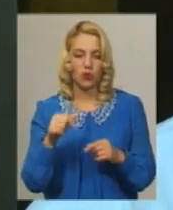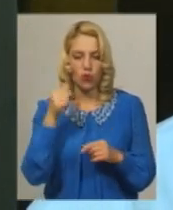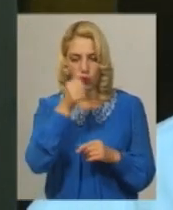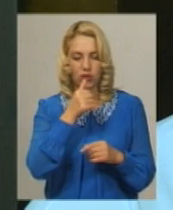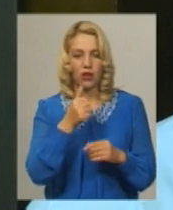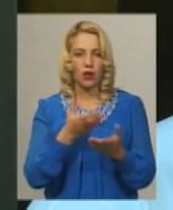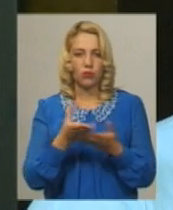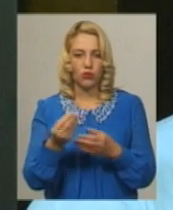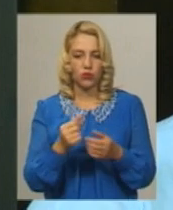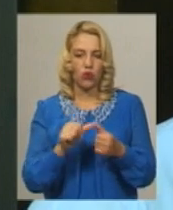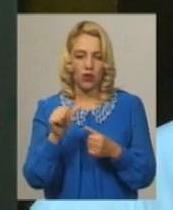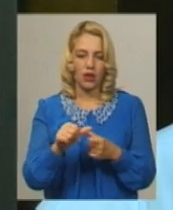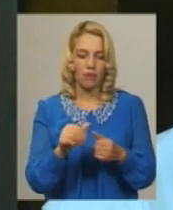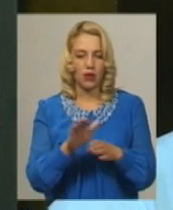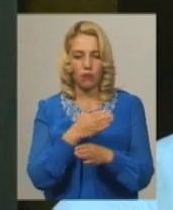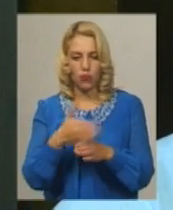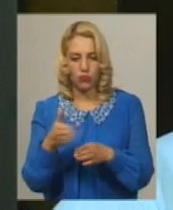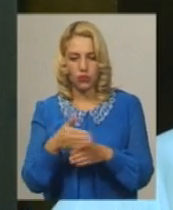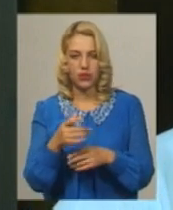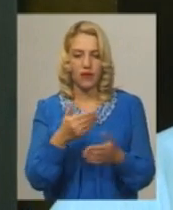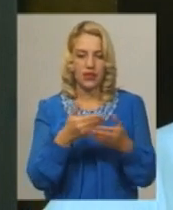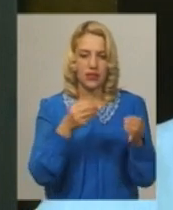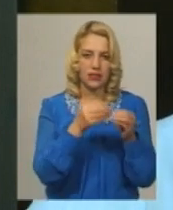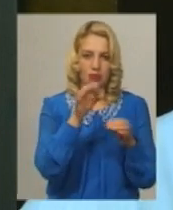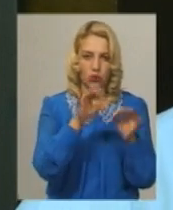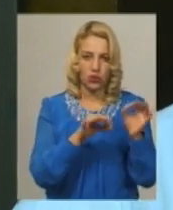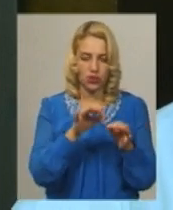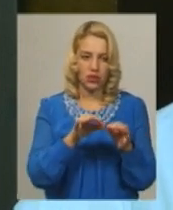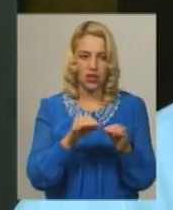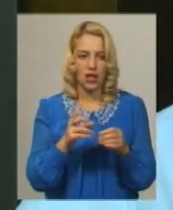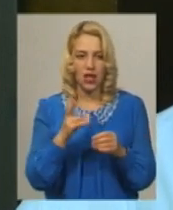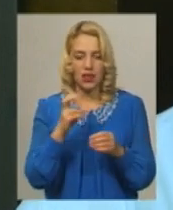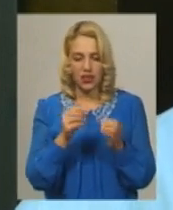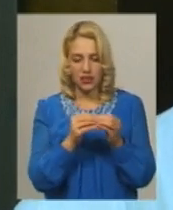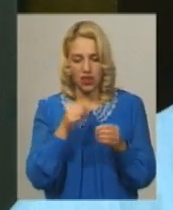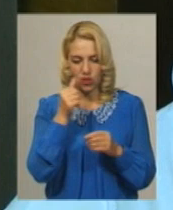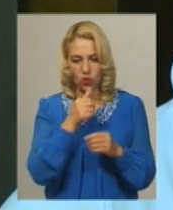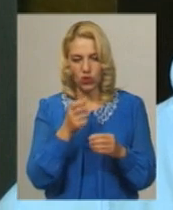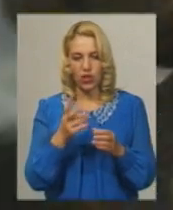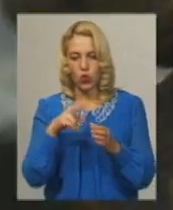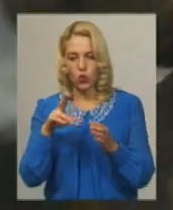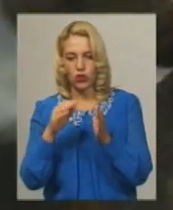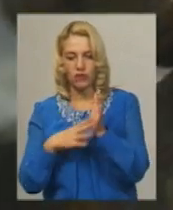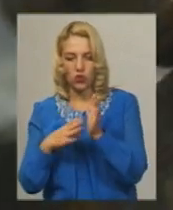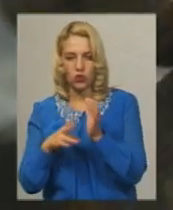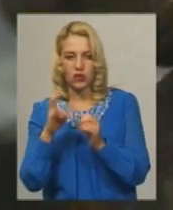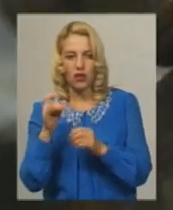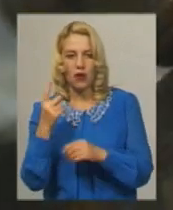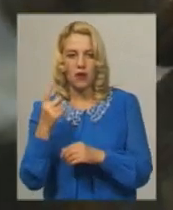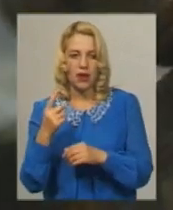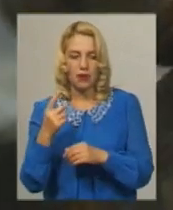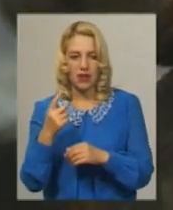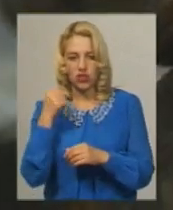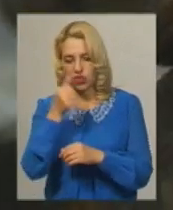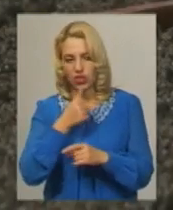пропорціях. Від 10% на 10-й рік до 90% на перший рік. Зараз в Асоціації